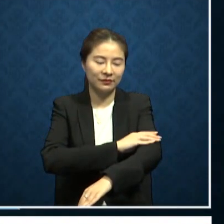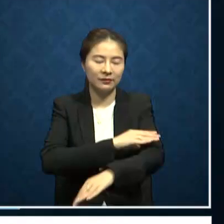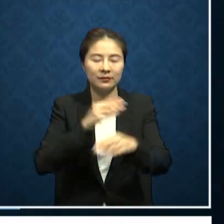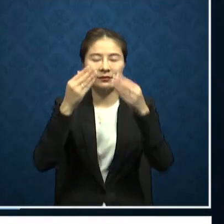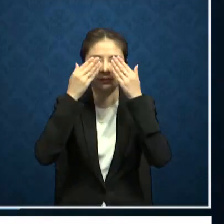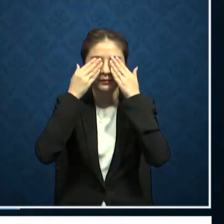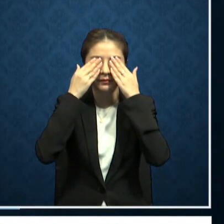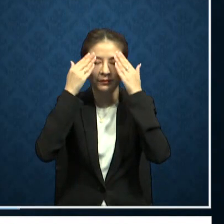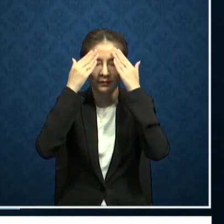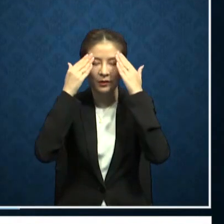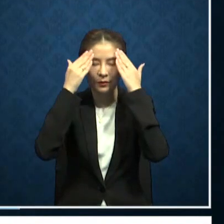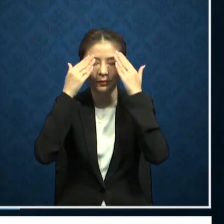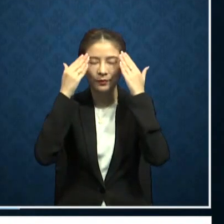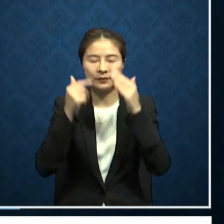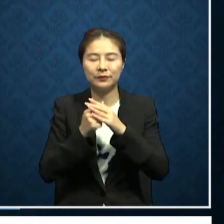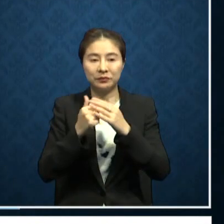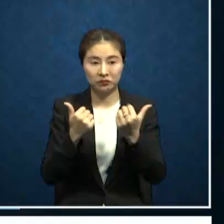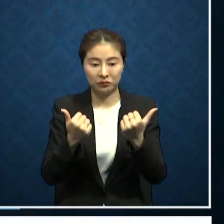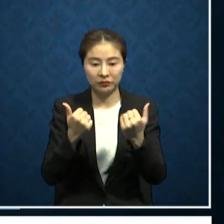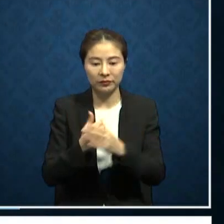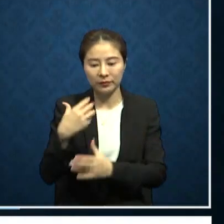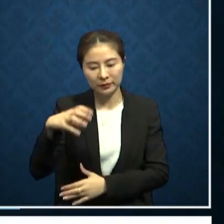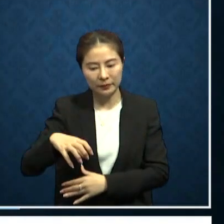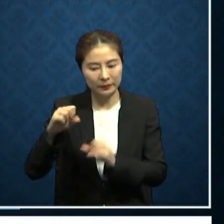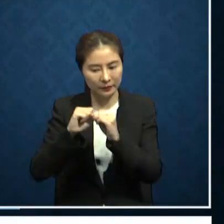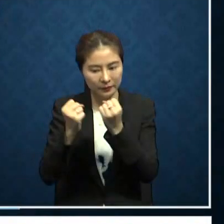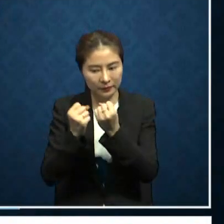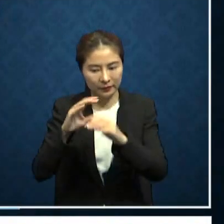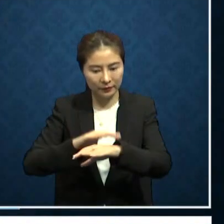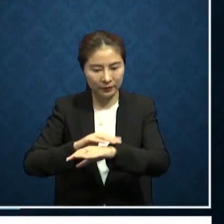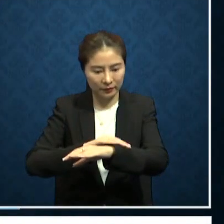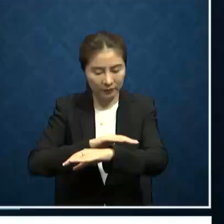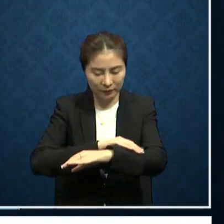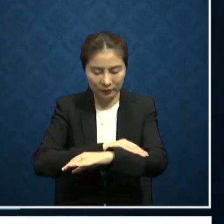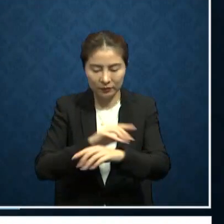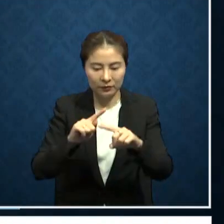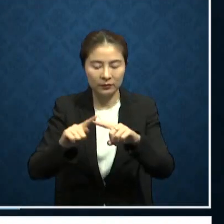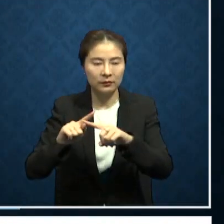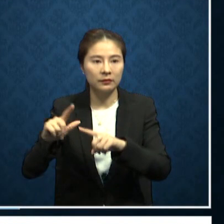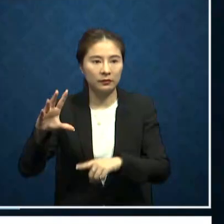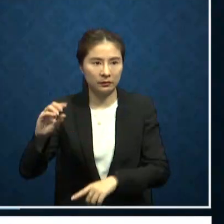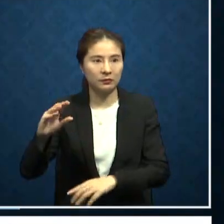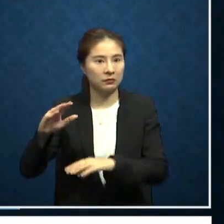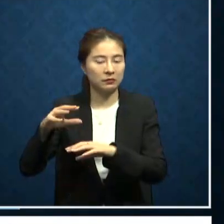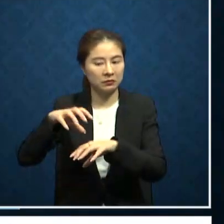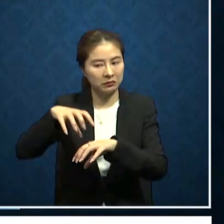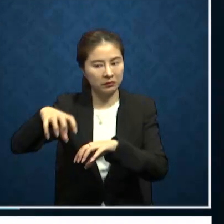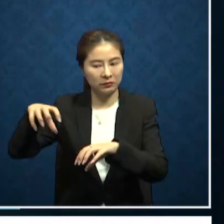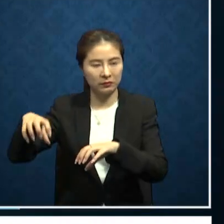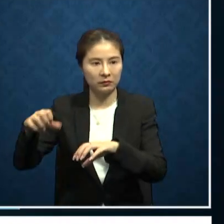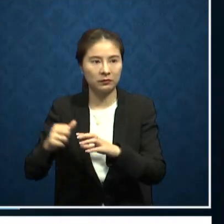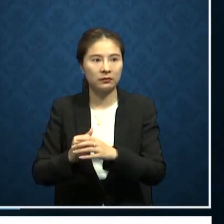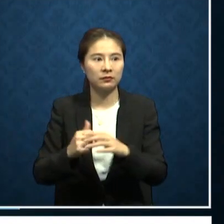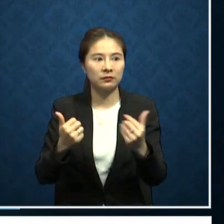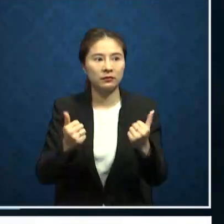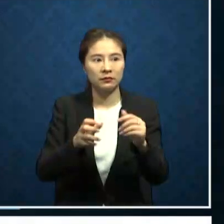ส่งเสริมและพัฒนาที่เกี่ยวข้องกับการนวดมากกว่า 50องค์กรนะคะในด้านการออกแบบและสถาปัตยกรรมค่ะก็จะ